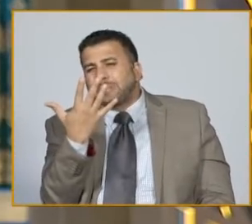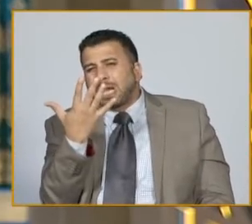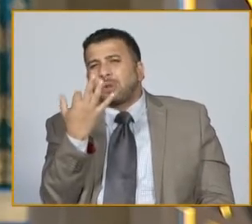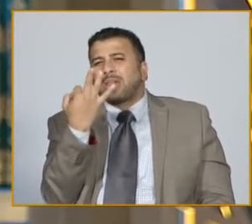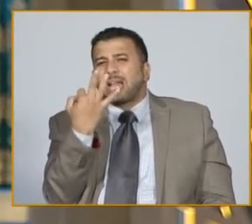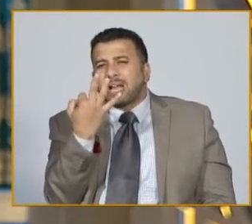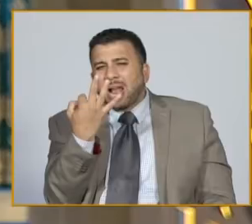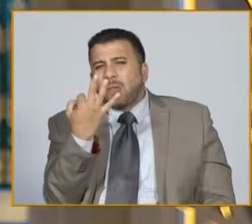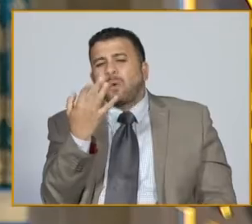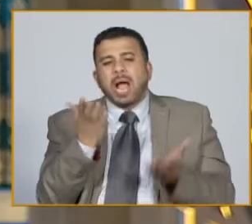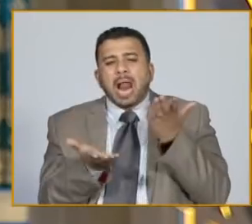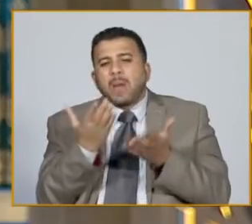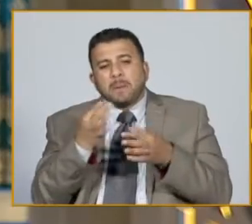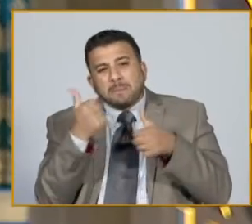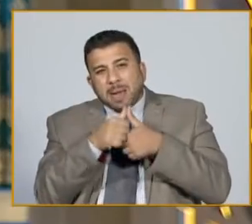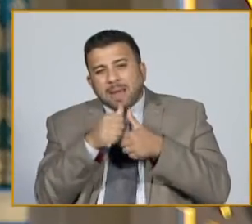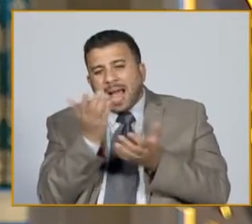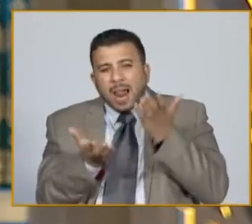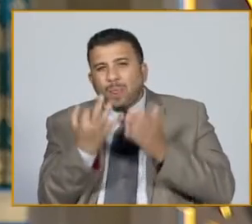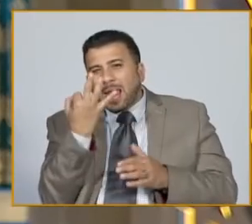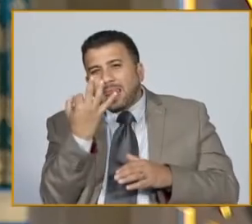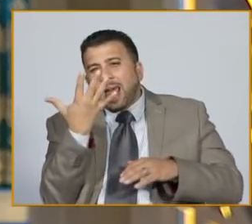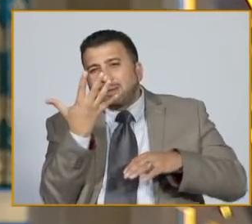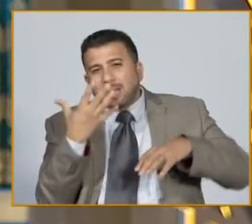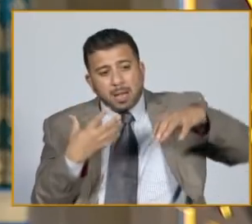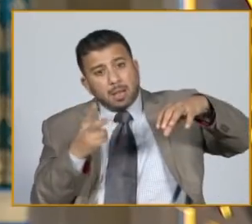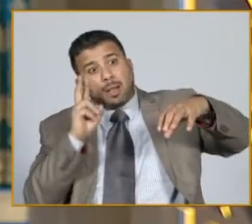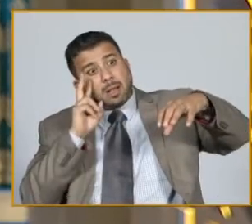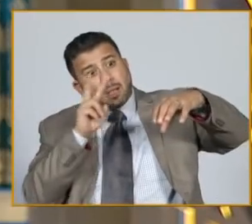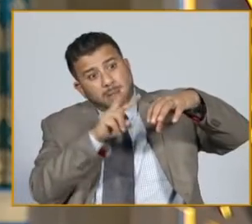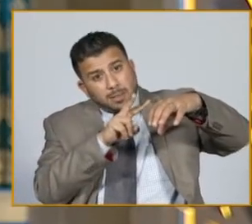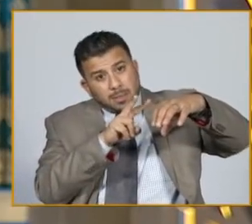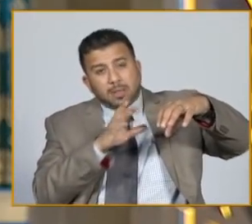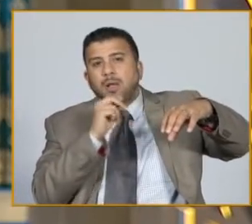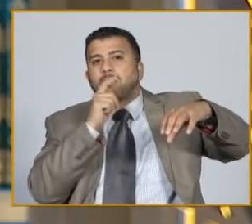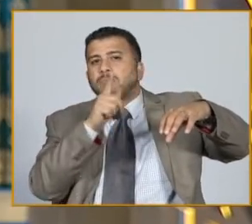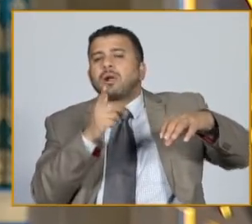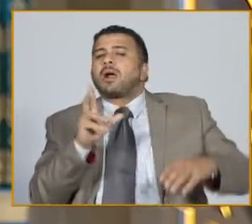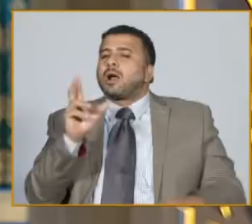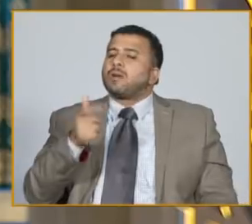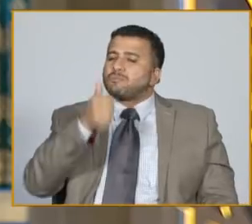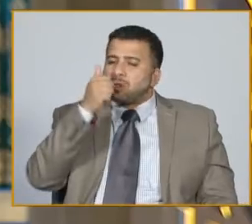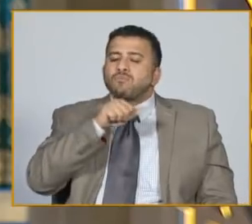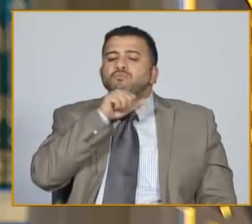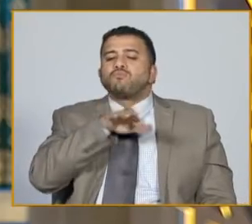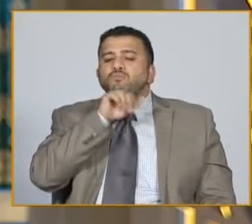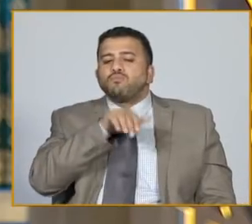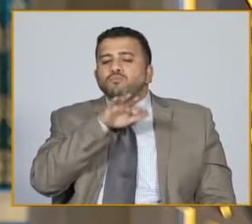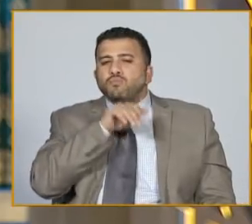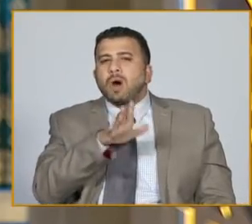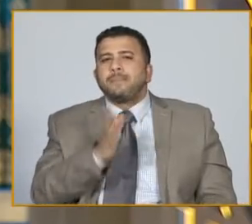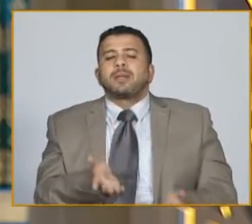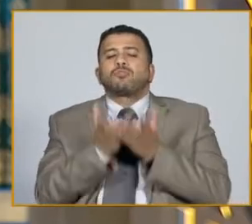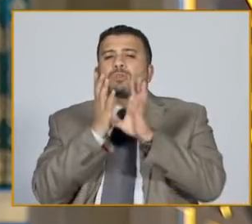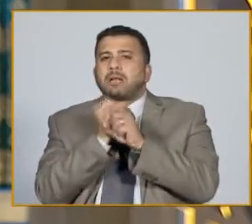وقت الصلاة وحبيت أنك تقصر وتجمع، حتى لو تشوف بنيان البلد يجوز ذلك، وذلك لفعل النبي صلى الله عليه